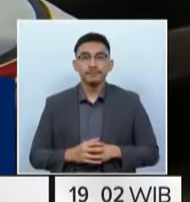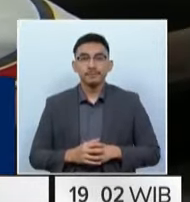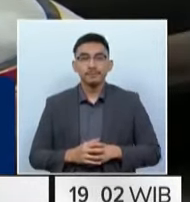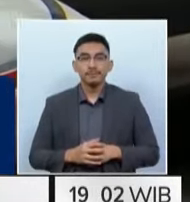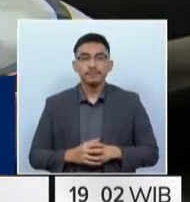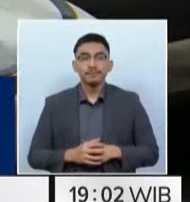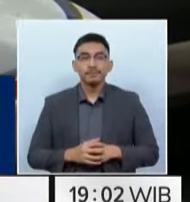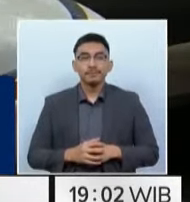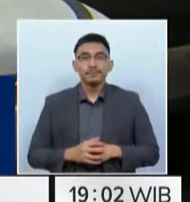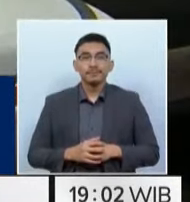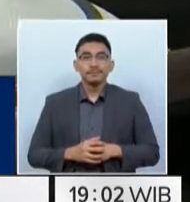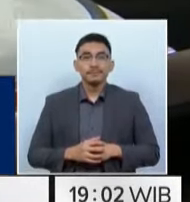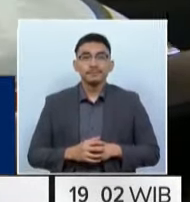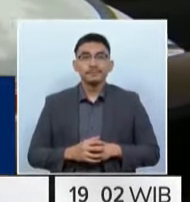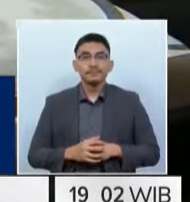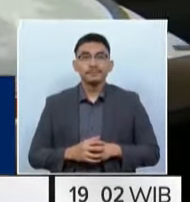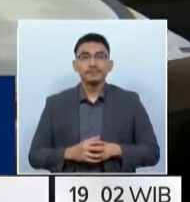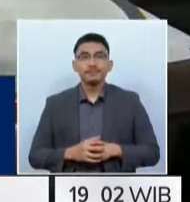disedi